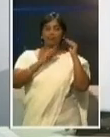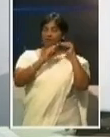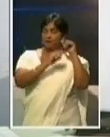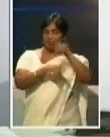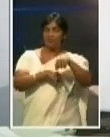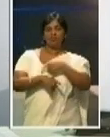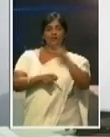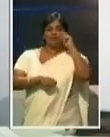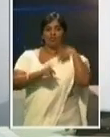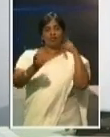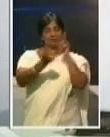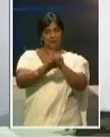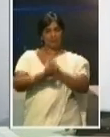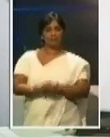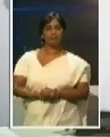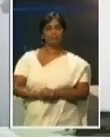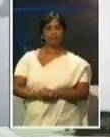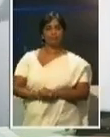කාර්යාලයේදී ආධාරකරුවන් හමු වුණා.